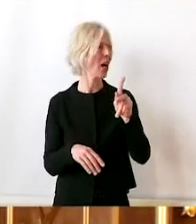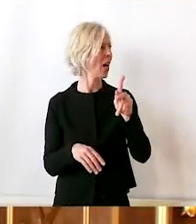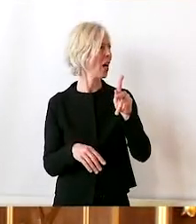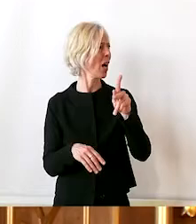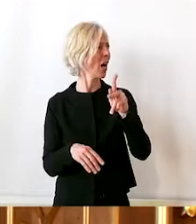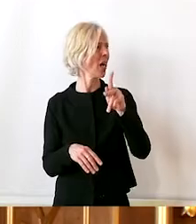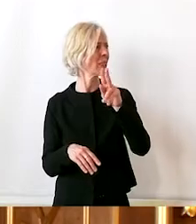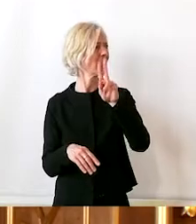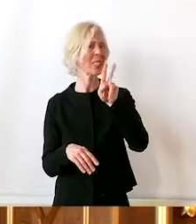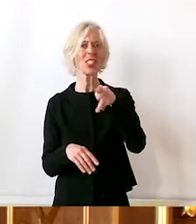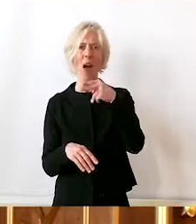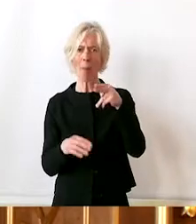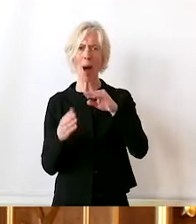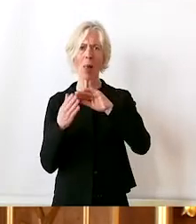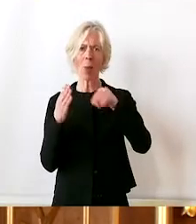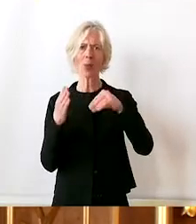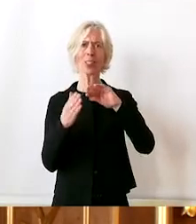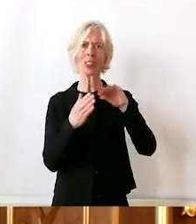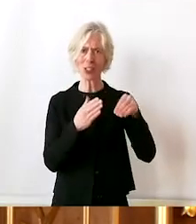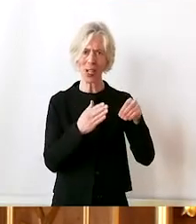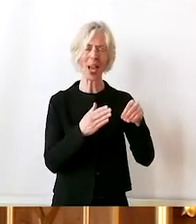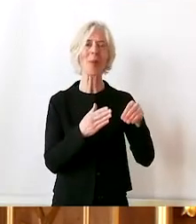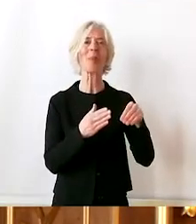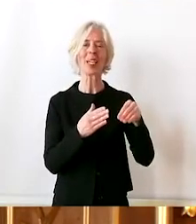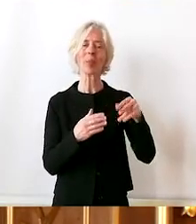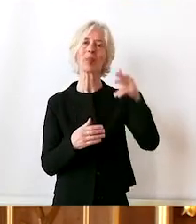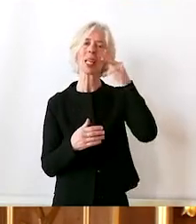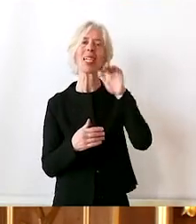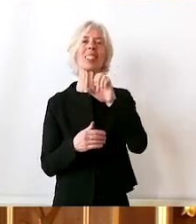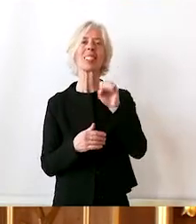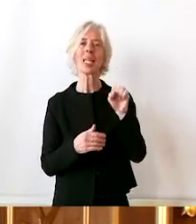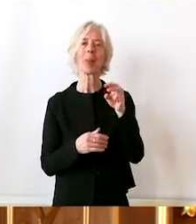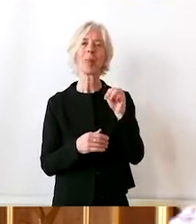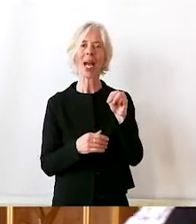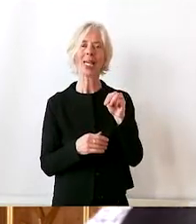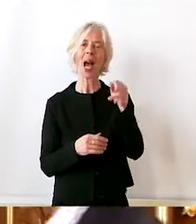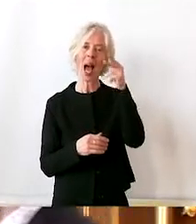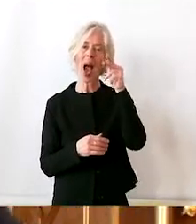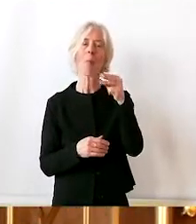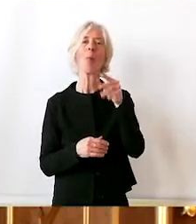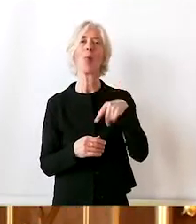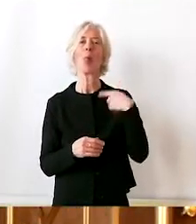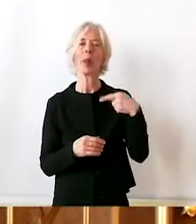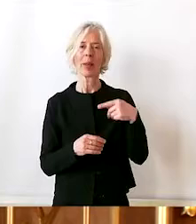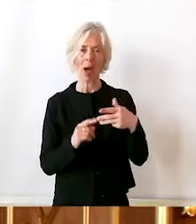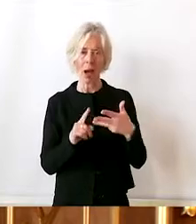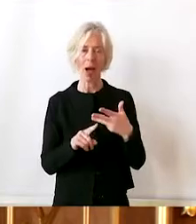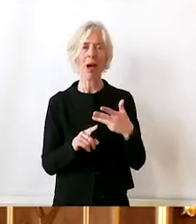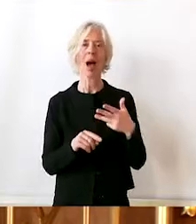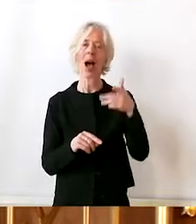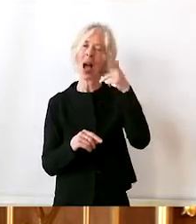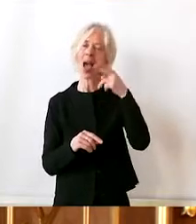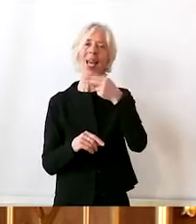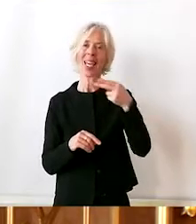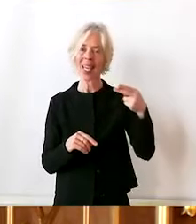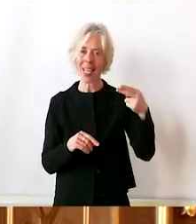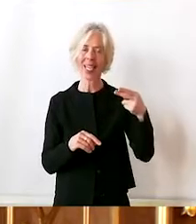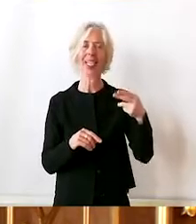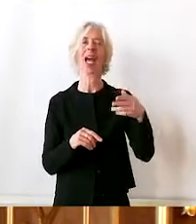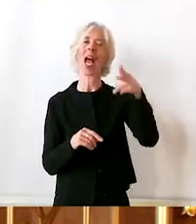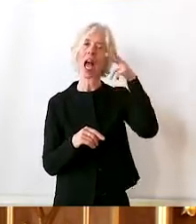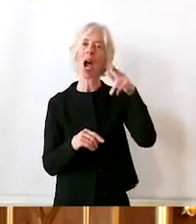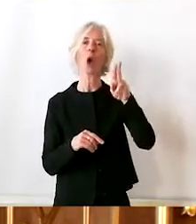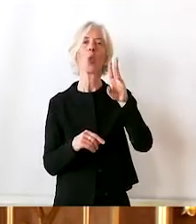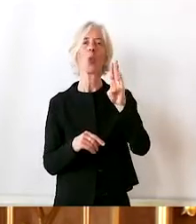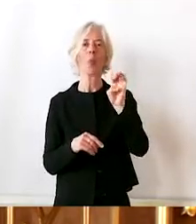zweimal, Sie dürfen zweimal unterschreiben, auch für die Mutter. Herr Settelmeier, Herr Müllner, Herr Hering, Herr Huber